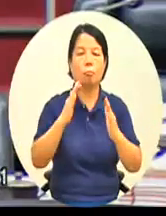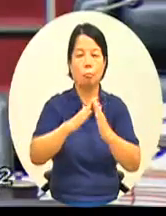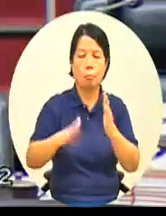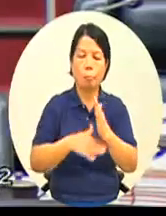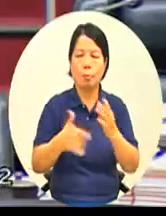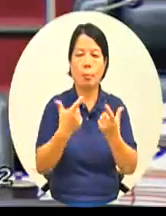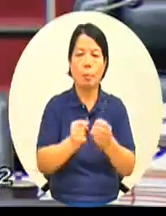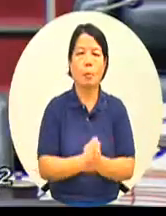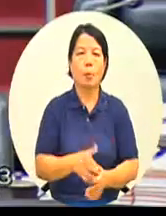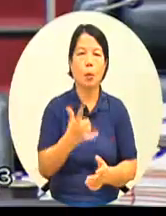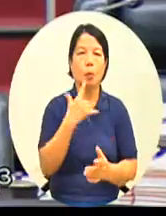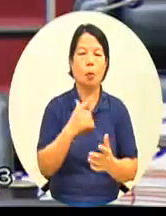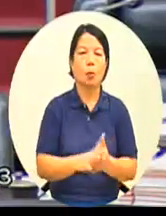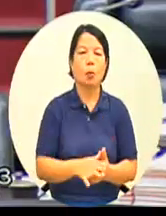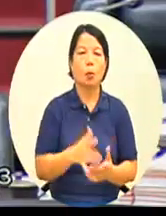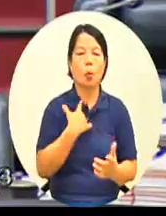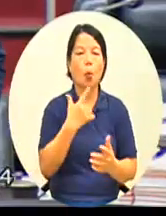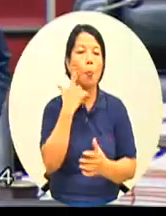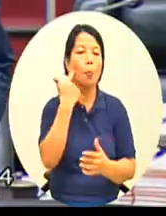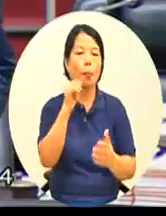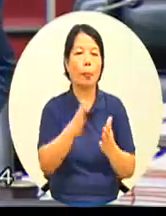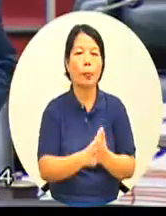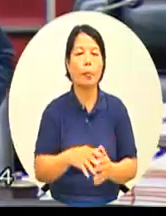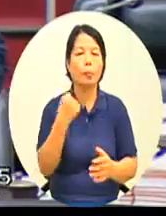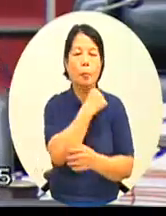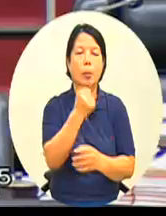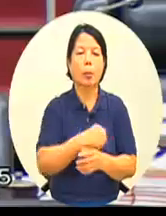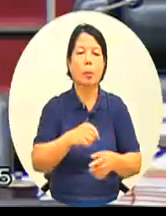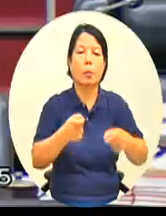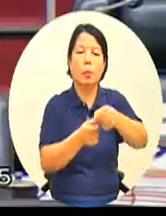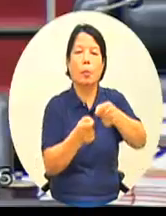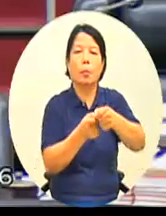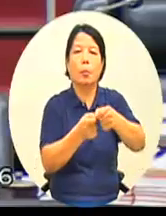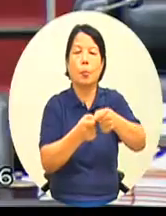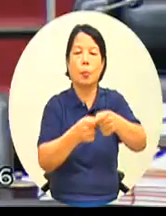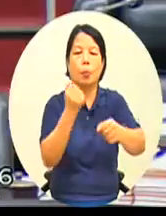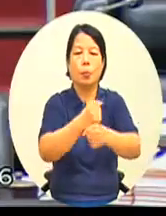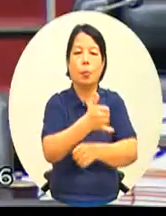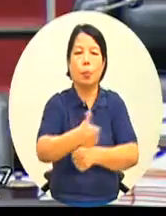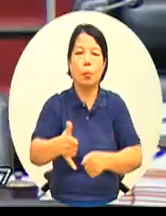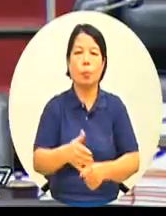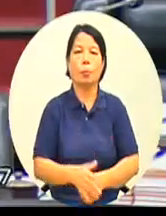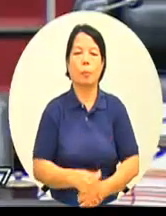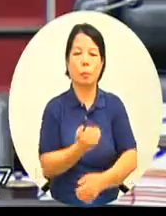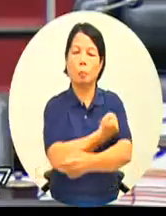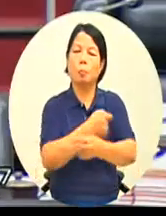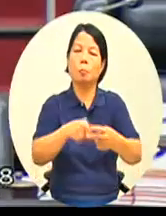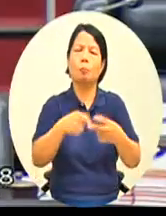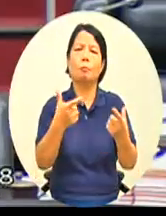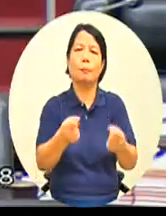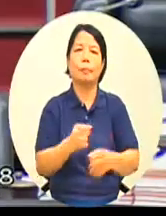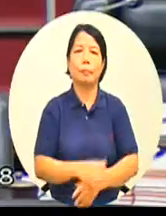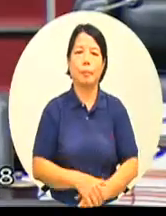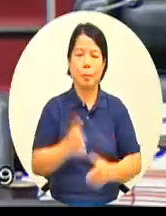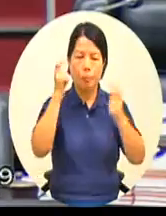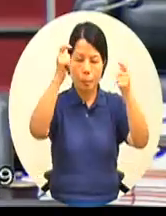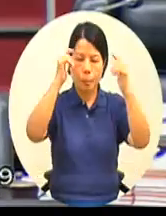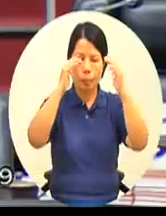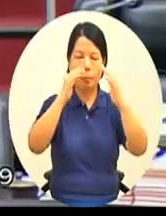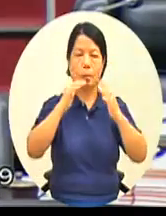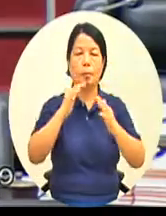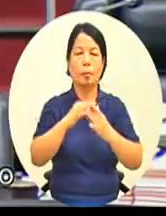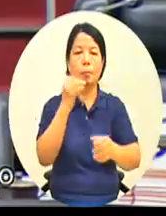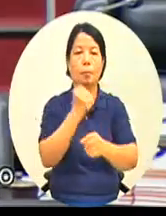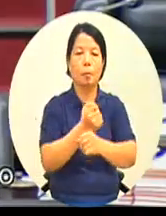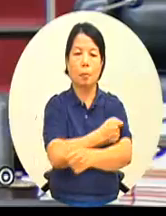我爸爸是台女哦，阿鲁米的员工哦，也是架工的劳工的哦。那所以我们觉得说，高雄的